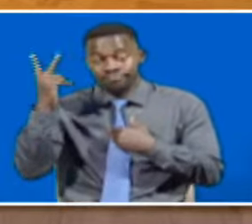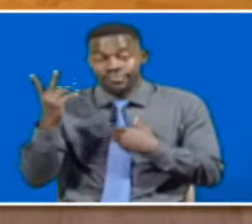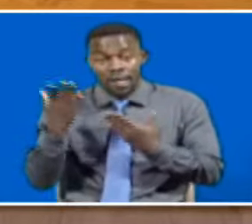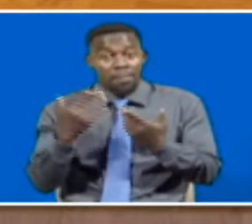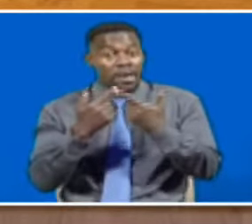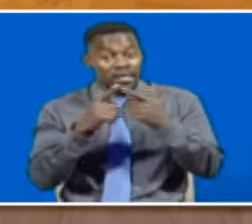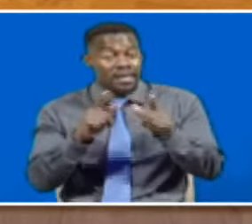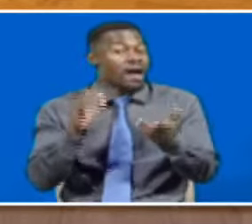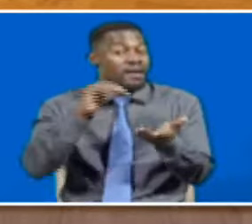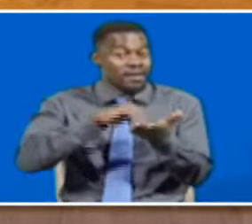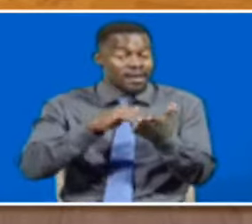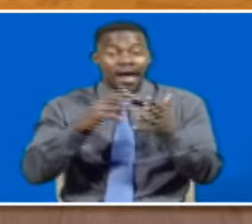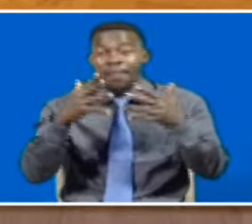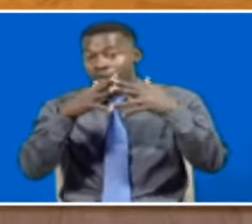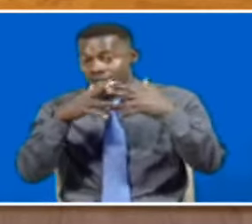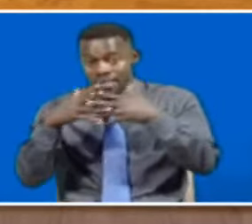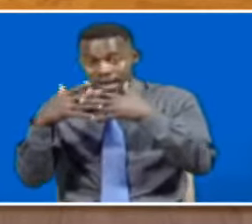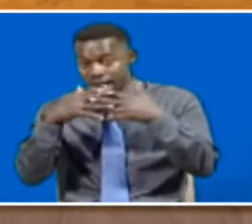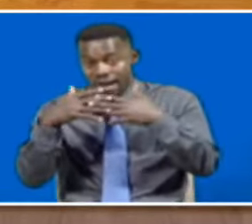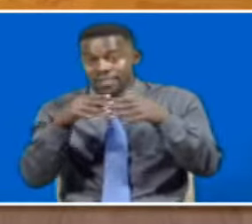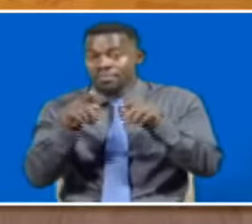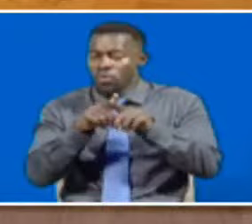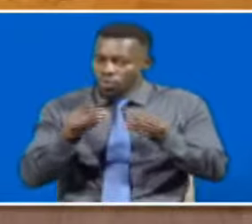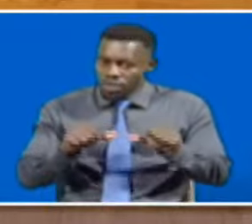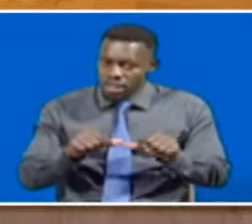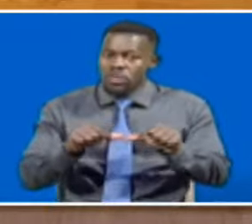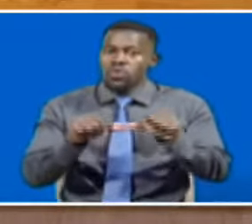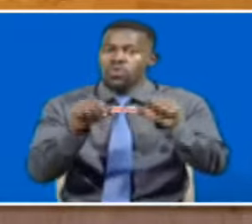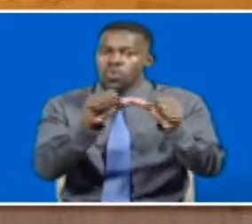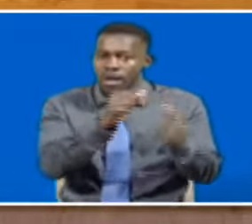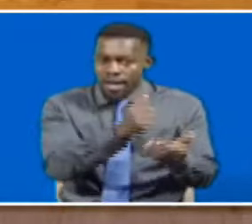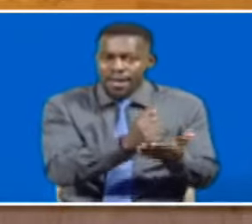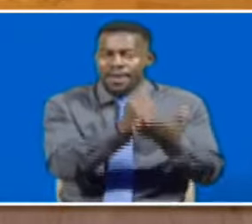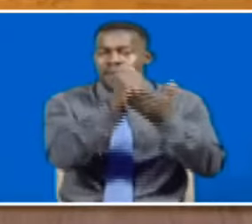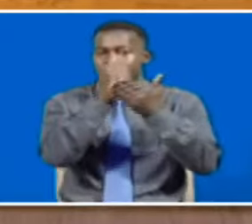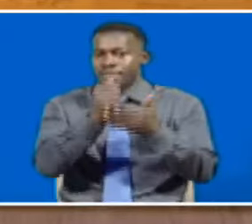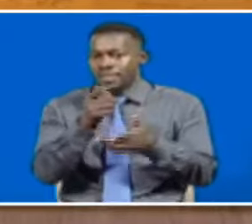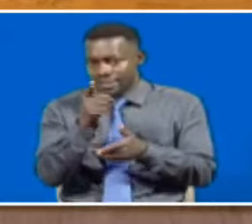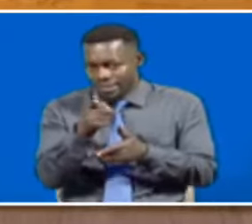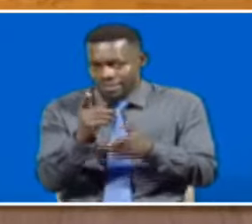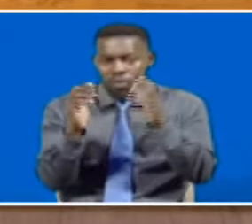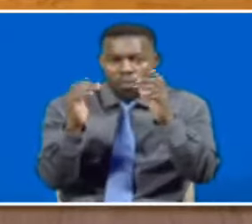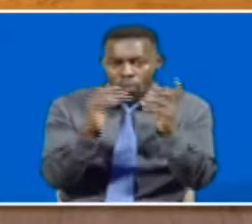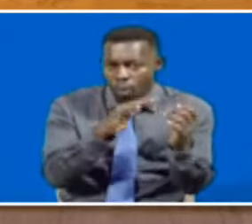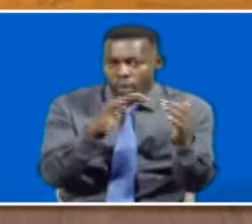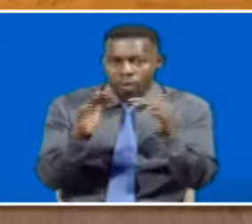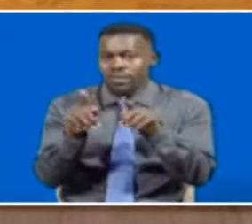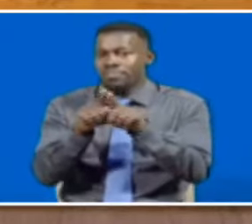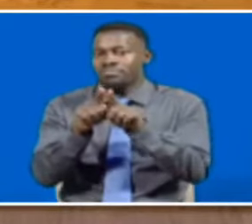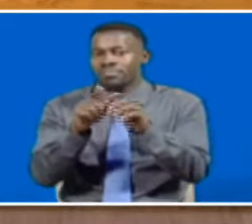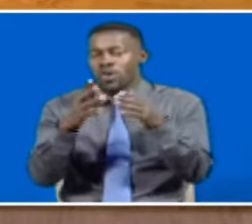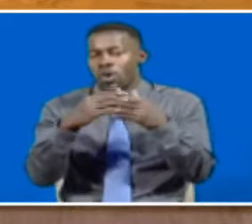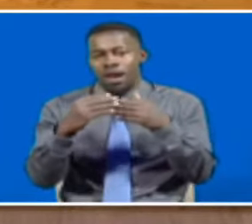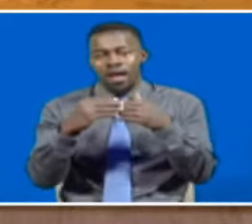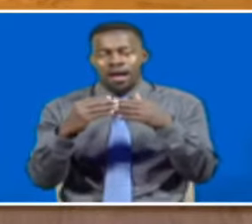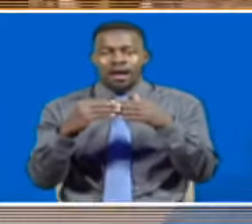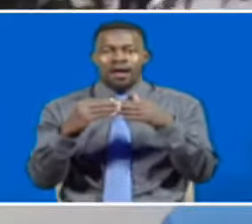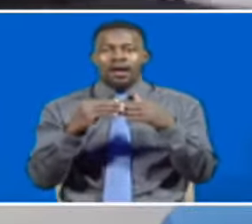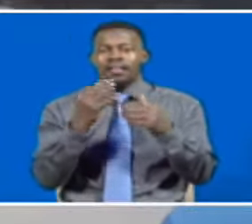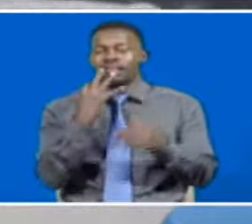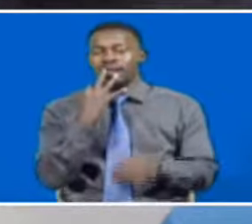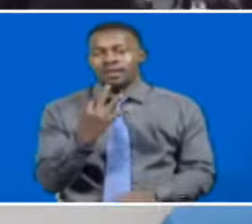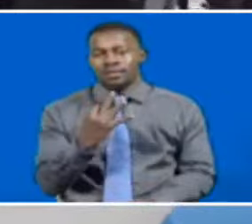mwingine imezidisha mchango wake katika operesheni hii inaongozwa na Kenya kufikia kima cha dola milioni 300.